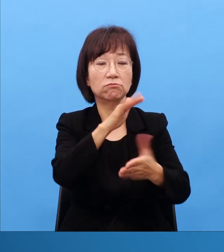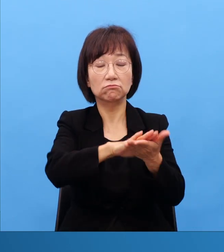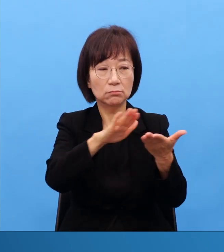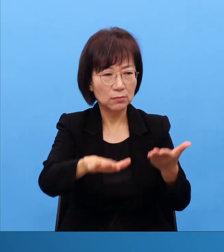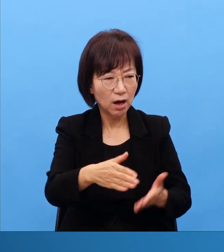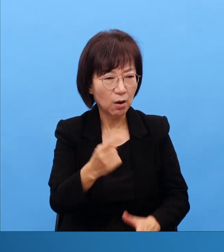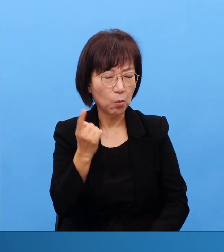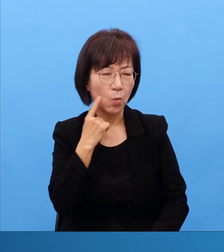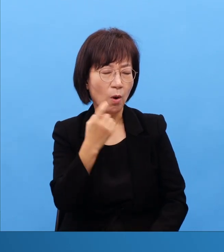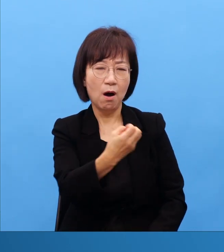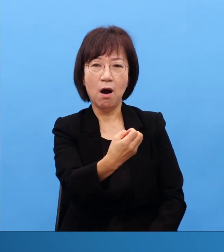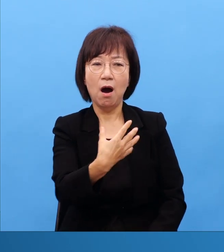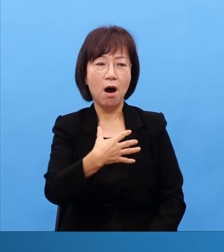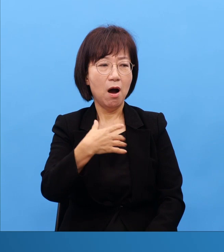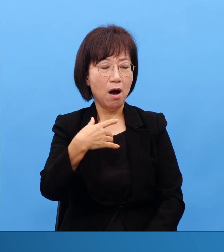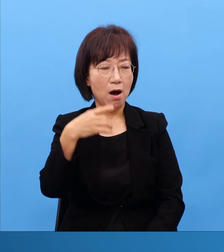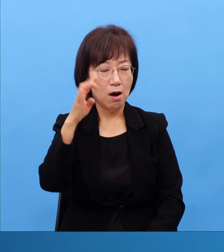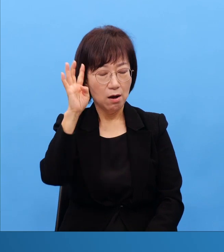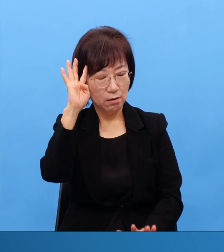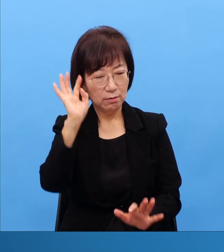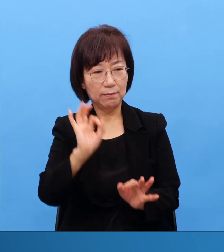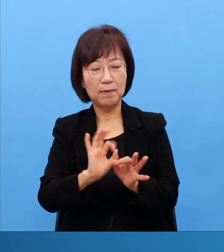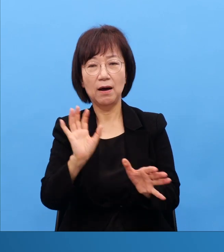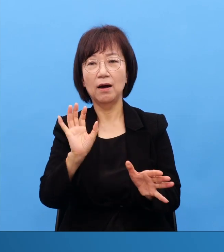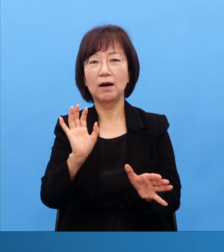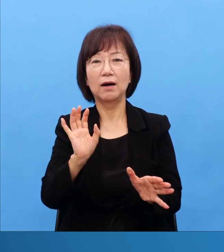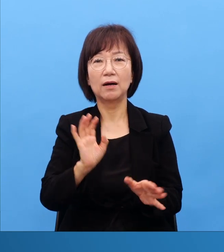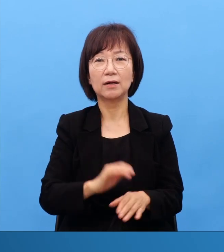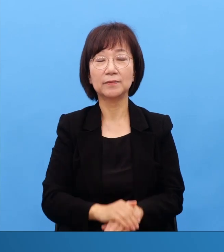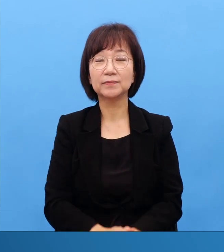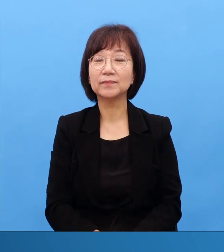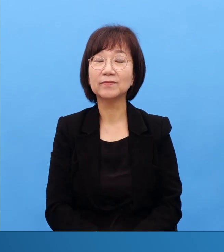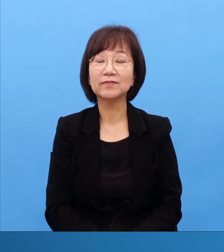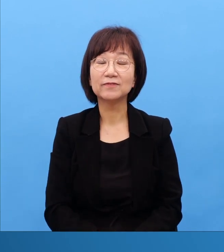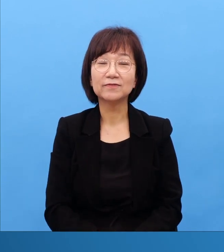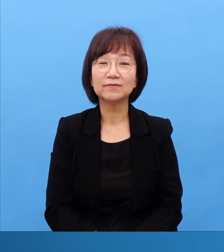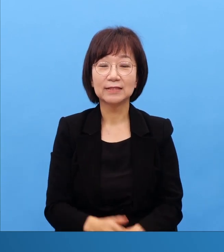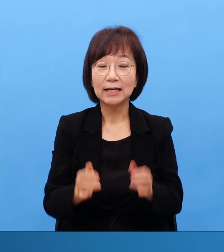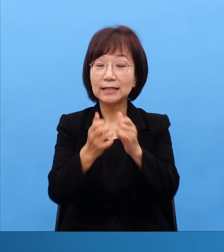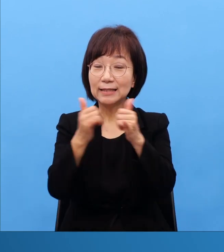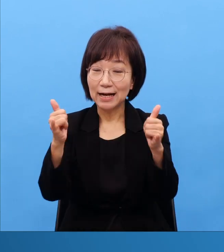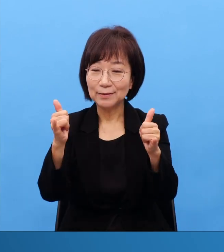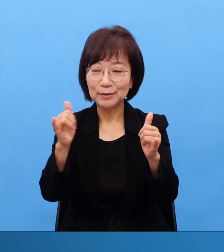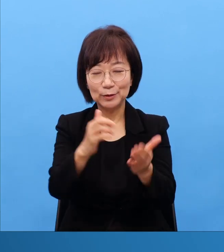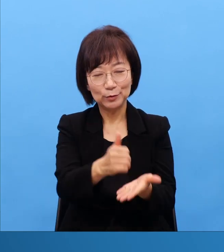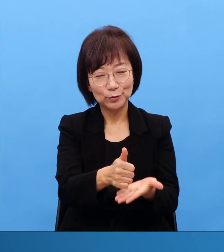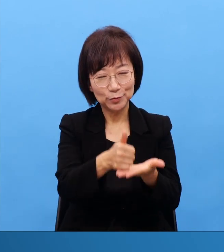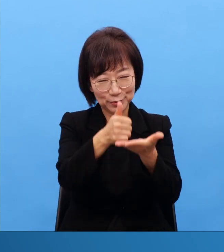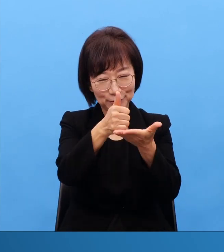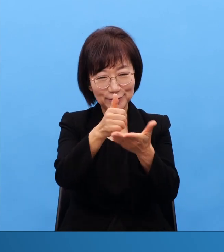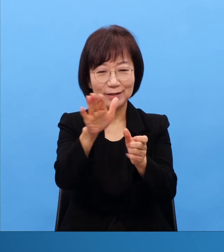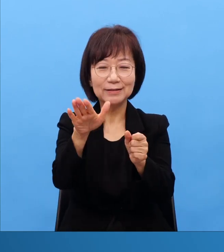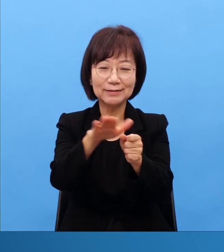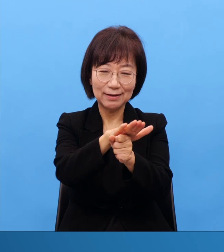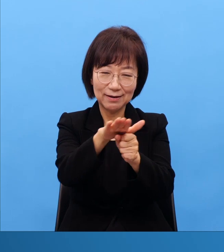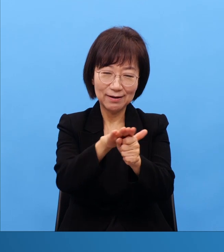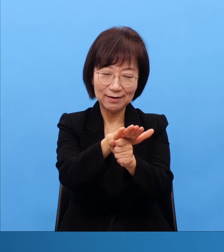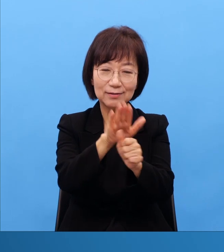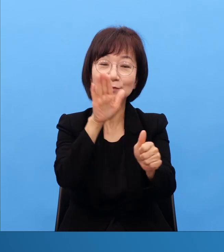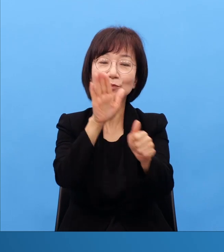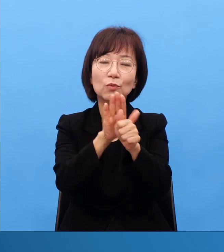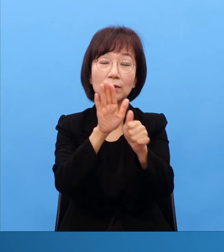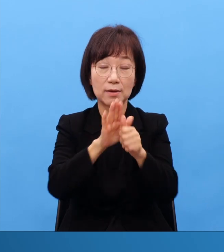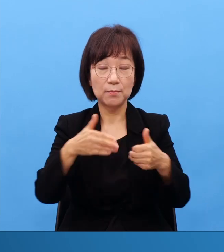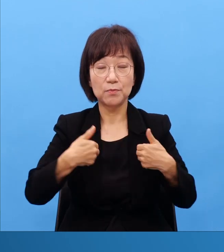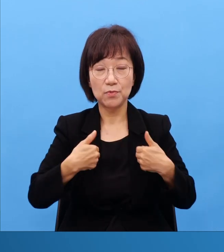여러분, fruition. 사람을 존중하고 사랑하고. 도와야 됩니다. We must respect, love, and help